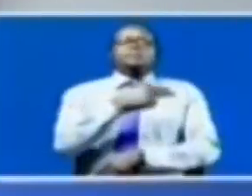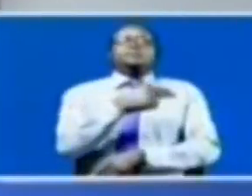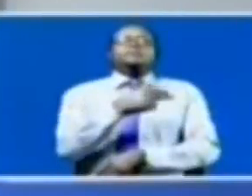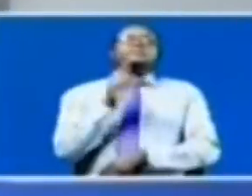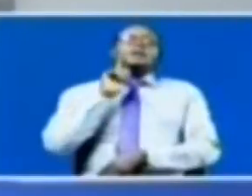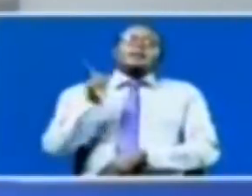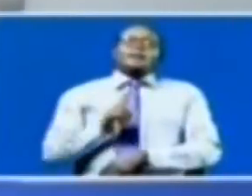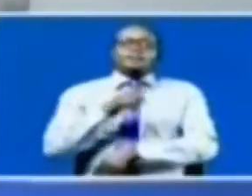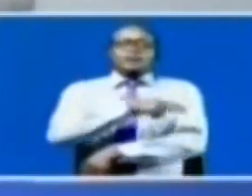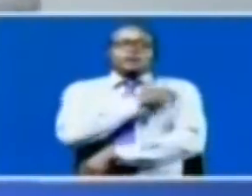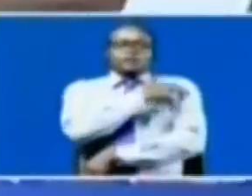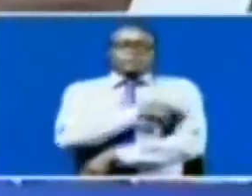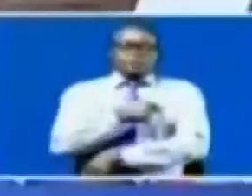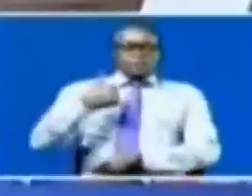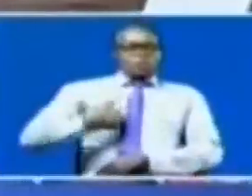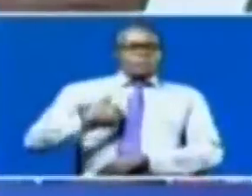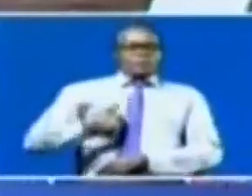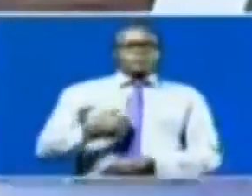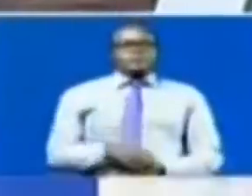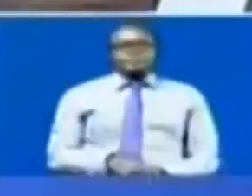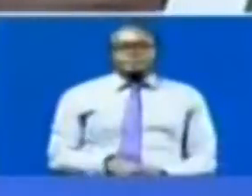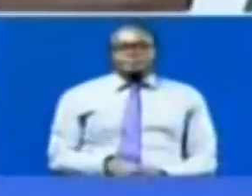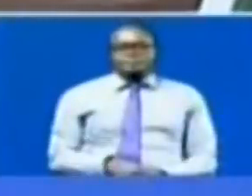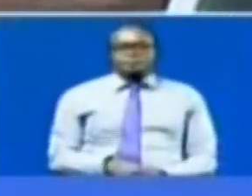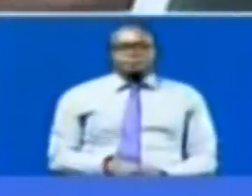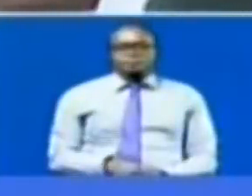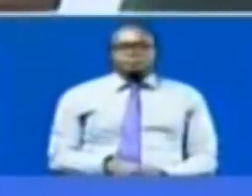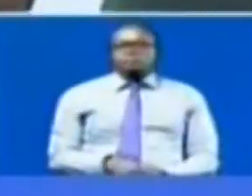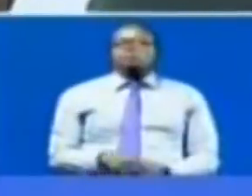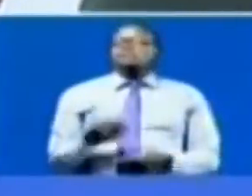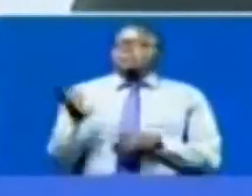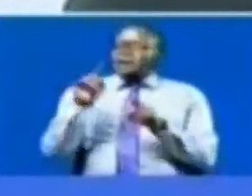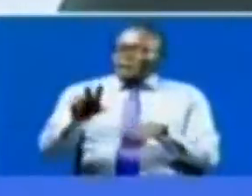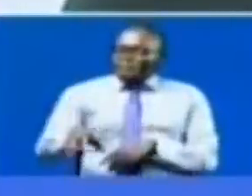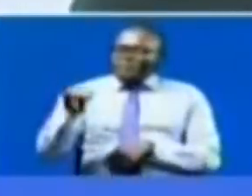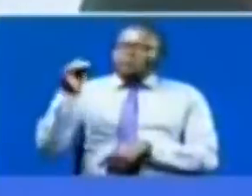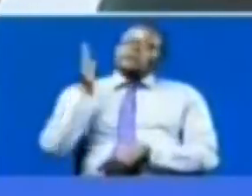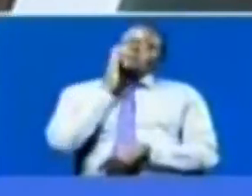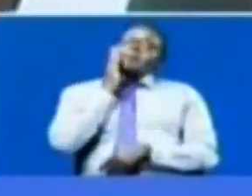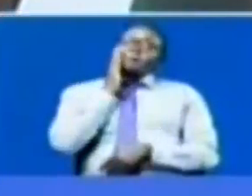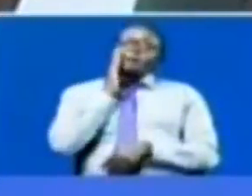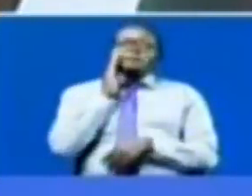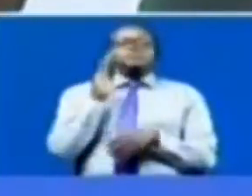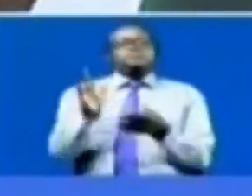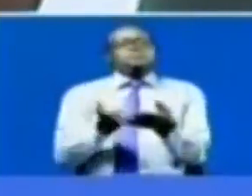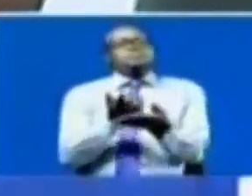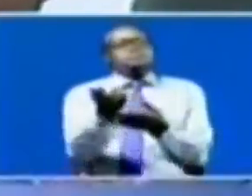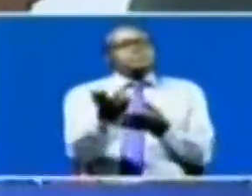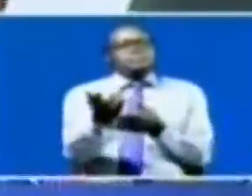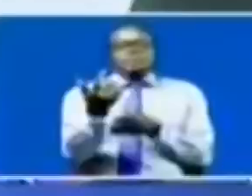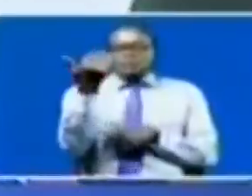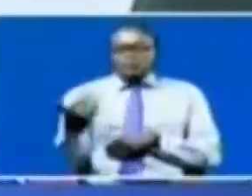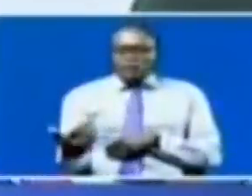upasuaji hospitalini Kenyatta. Nilienda tu pale nikakuta mama amelala chini, mtoto ndio huyo kwa kiti, mandamu